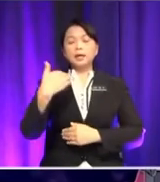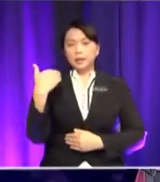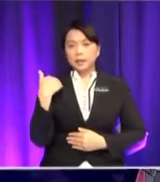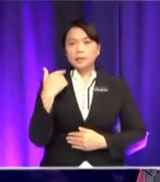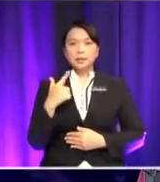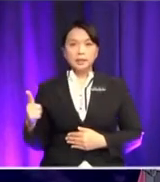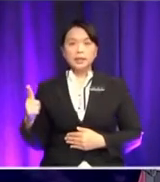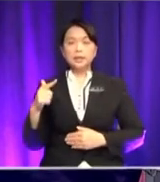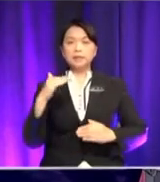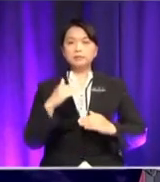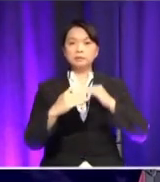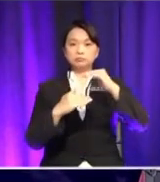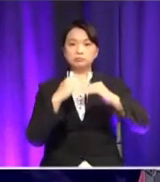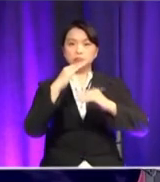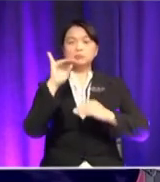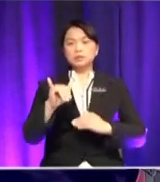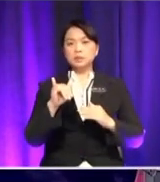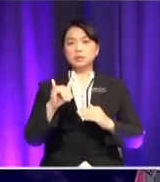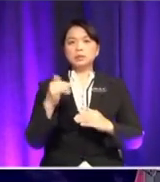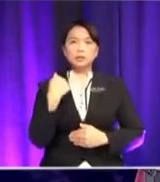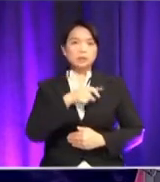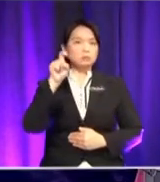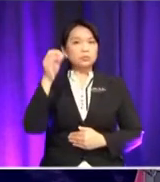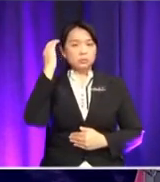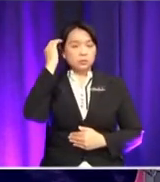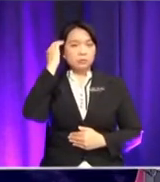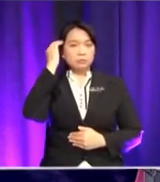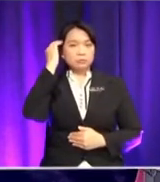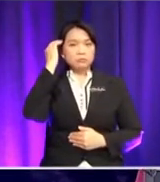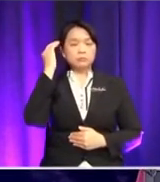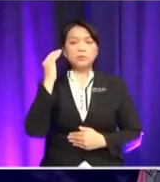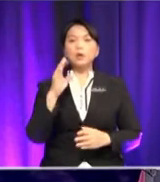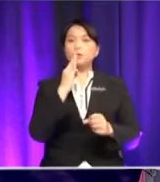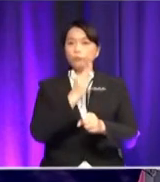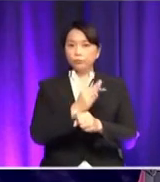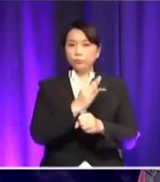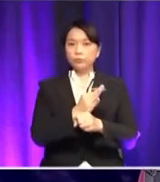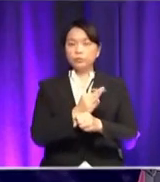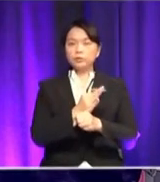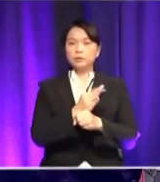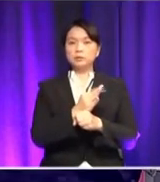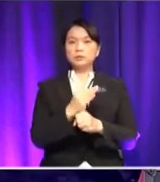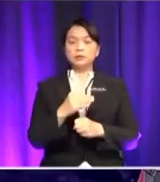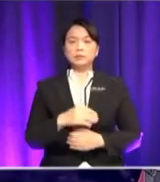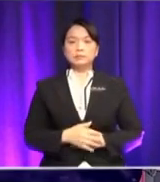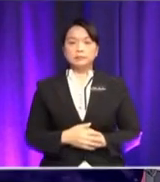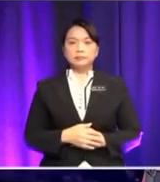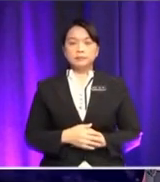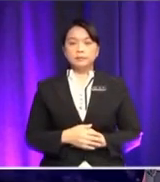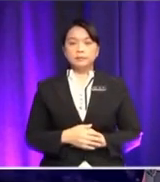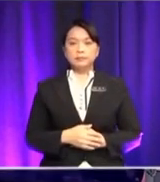bangunan yang utama yang perlu kita ketahui tentang fungsi bangunan itu sendiri jadi